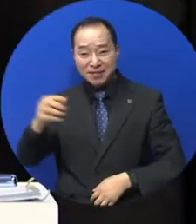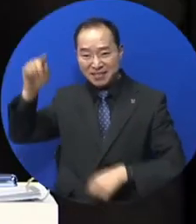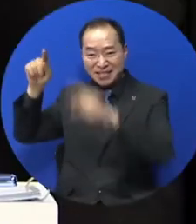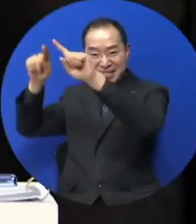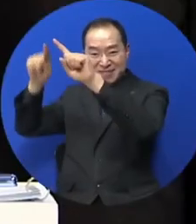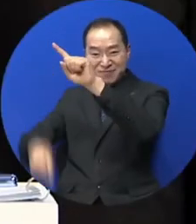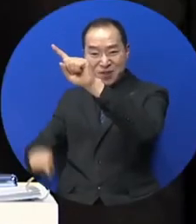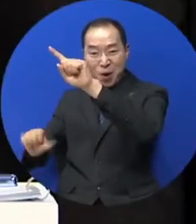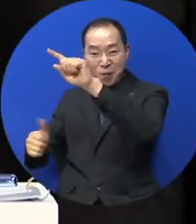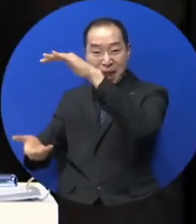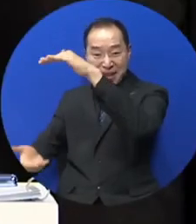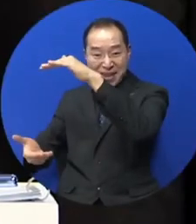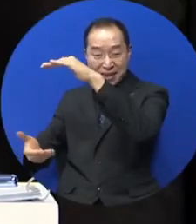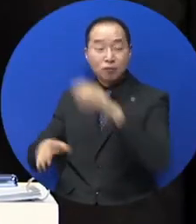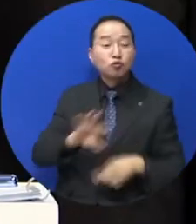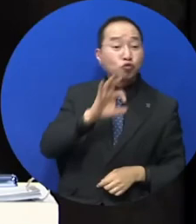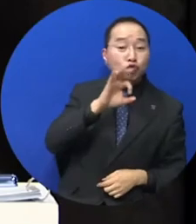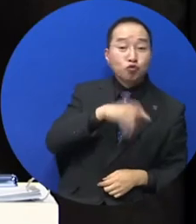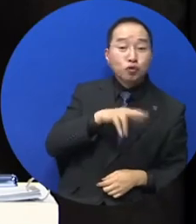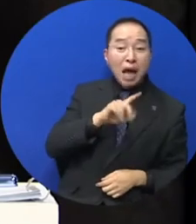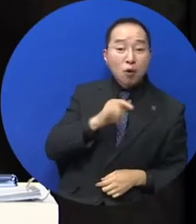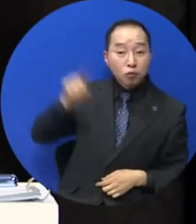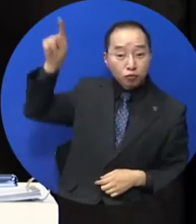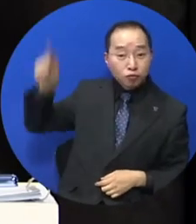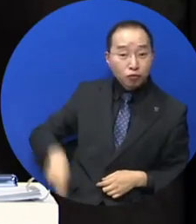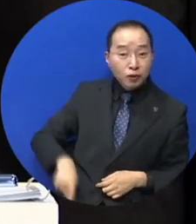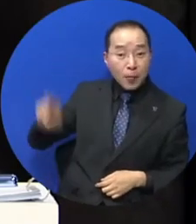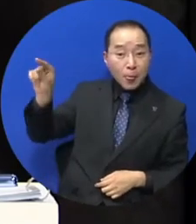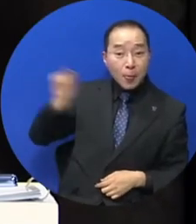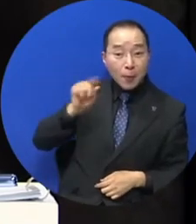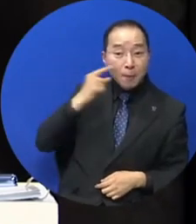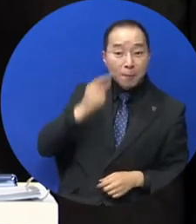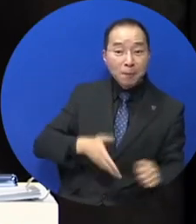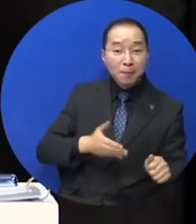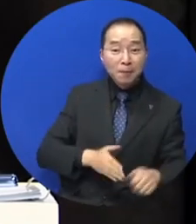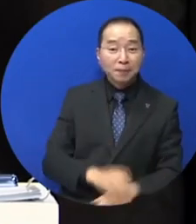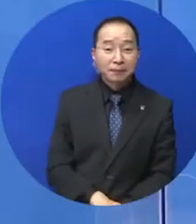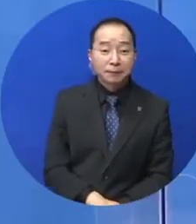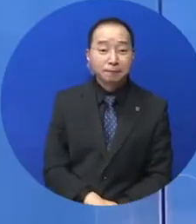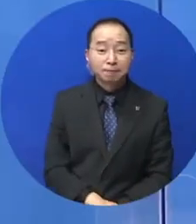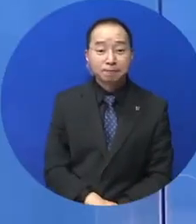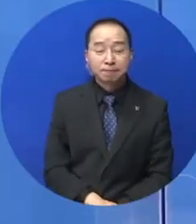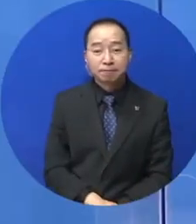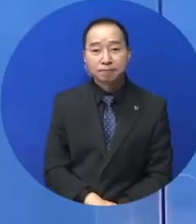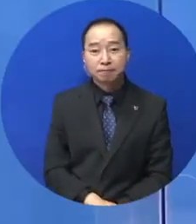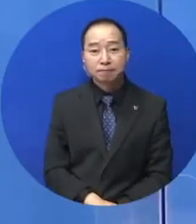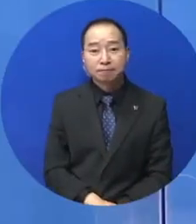우상호 후보부터 또 이어가도록 하겠는데 1번에서부터 500번 사이 번호 또 하나 선택을 해주시기 바라겠습니다. 네,